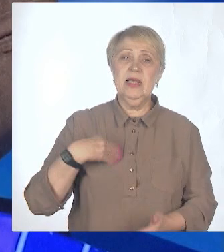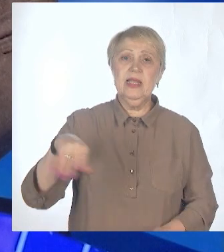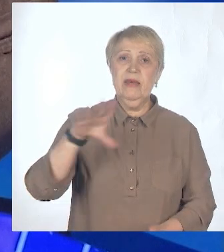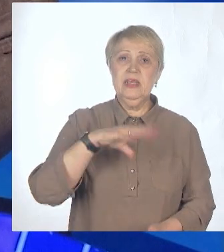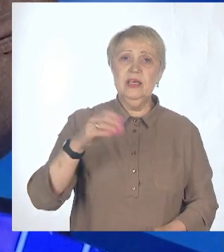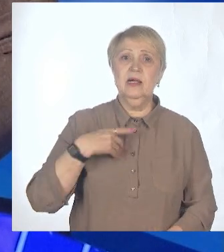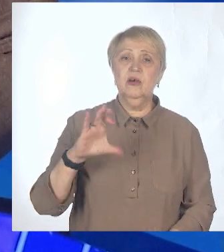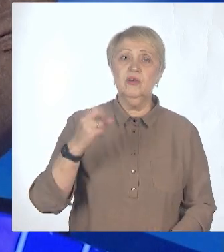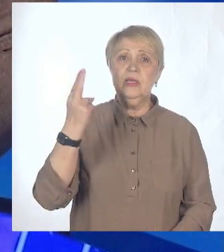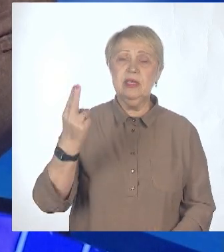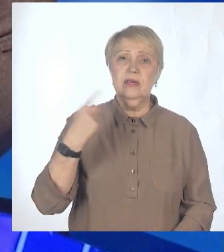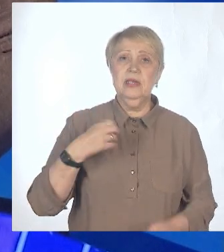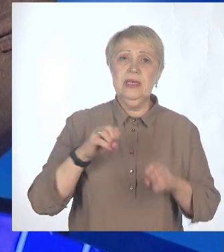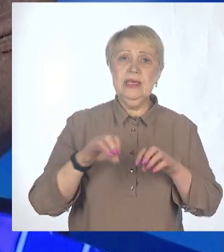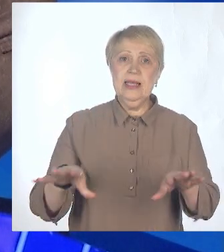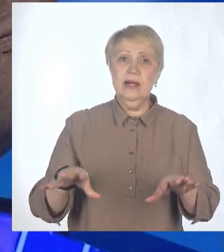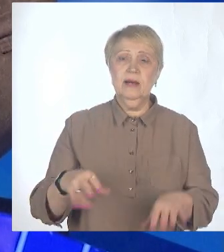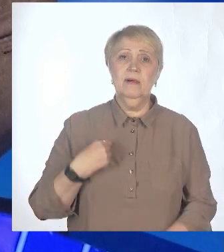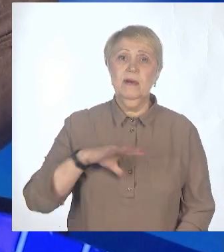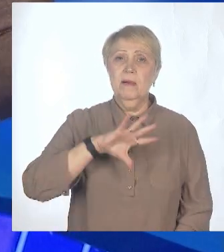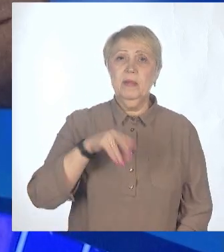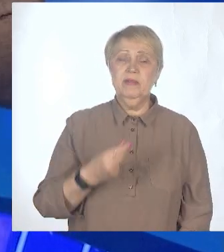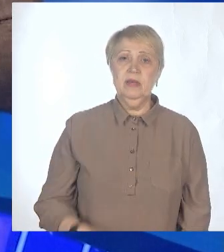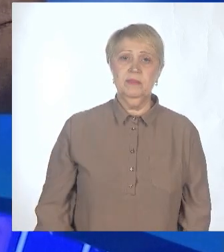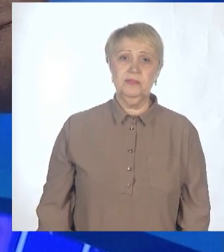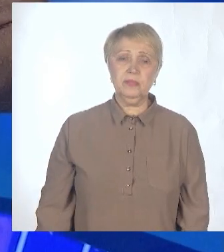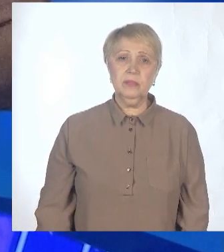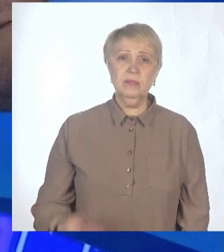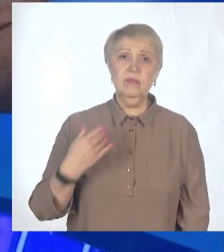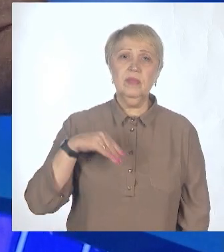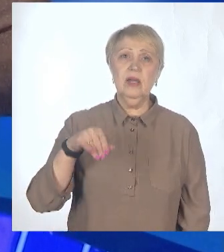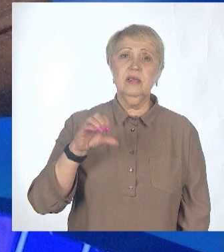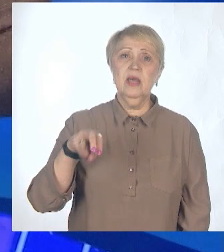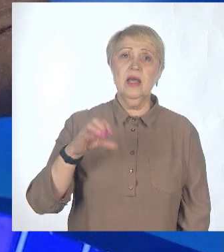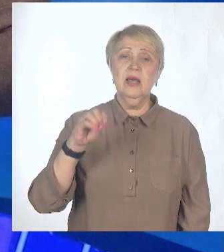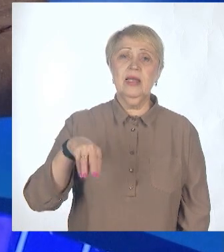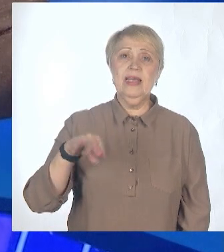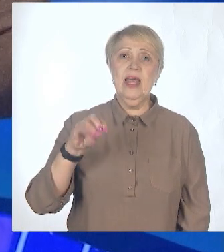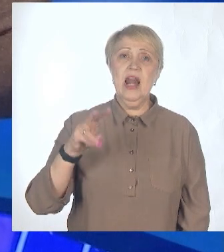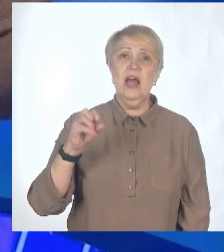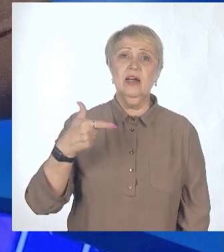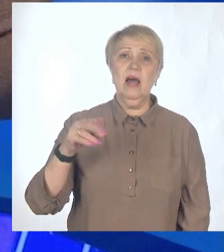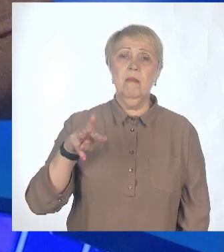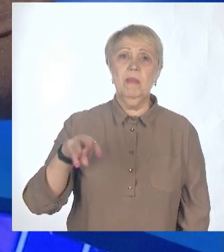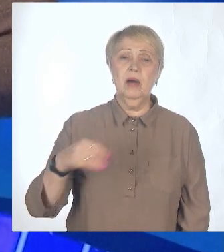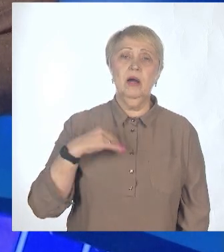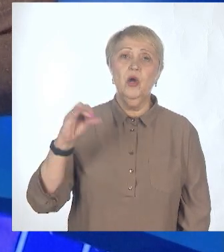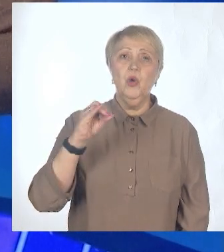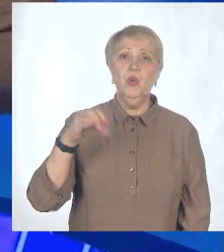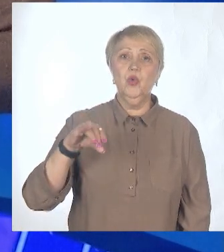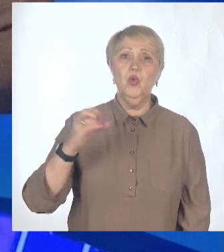всех социальных сетях. Под всеми, я подразумеваю, Telegram, Русьюб, YouTube, во всяком случае,